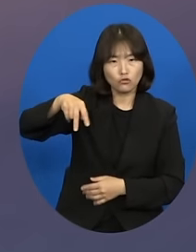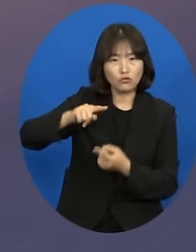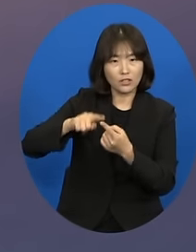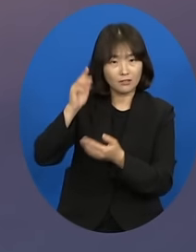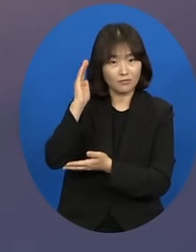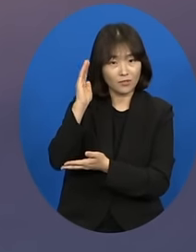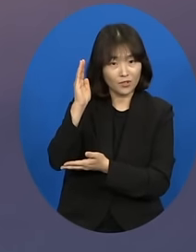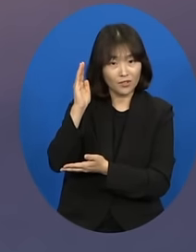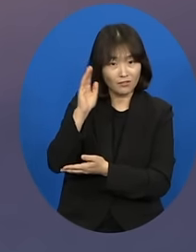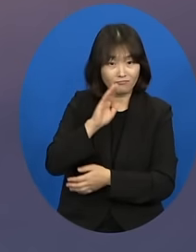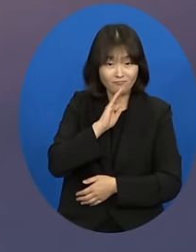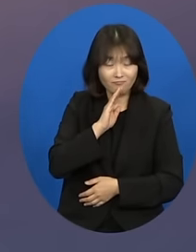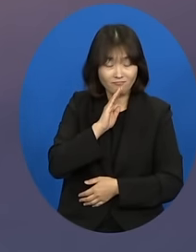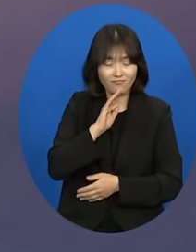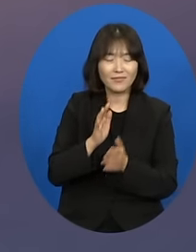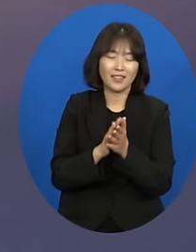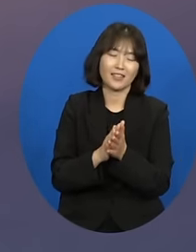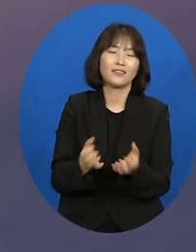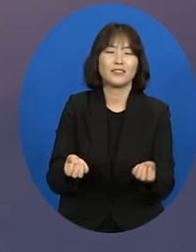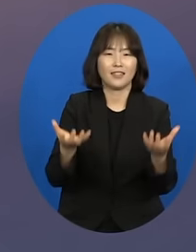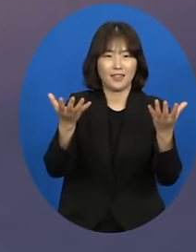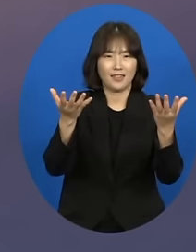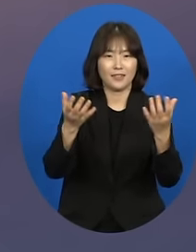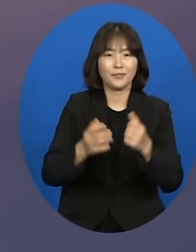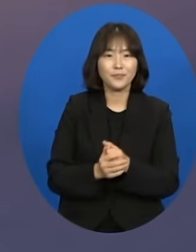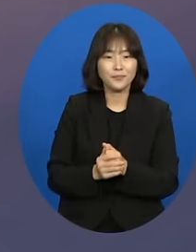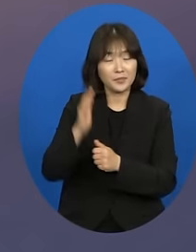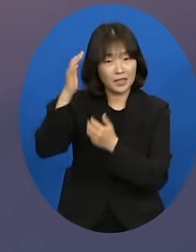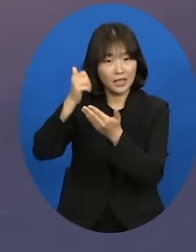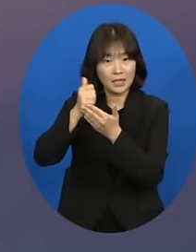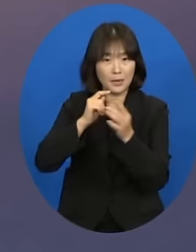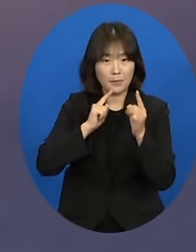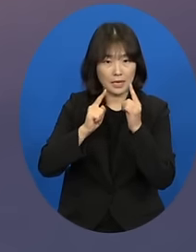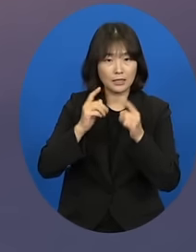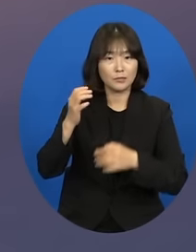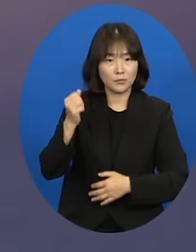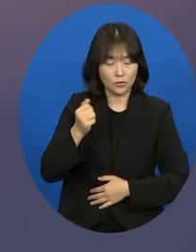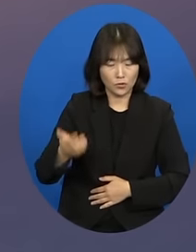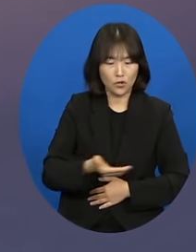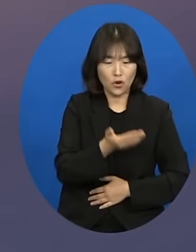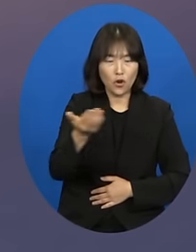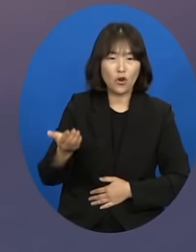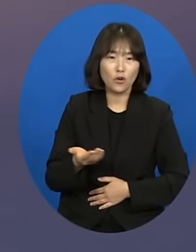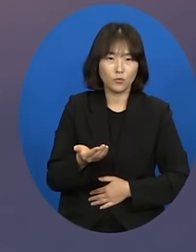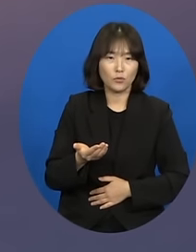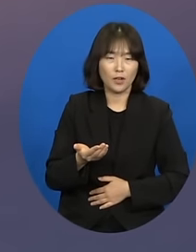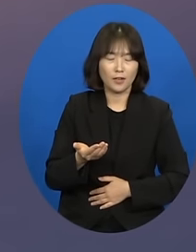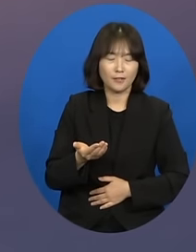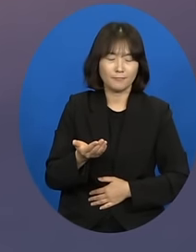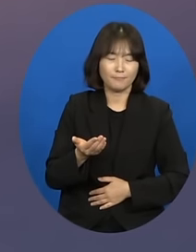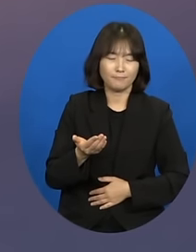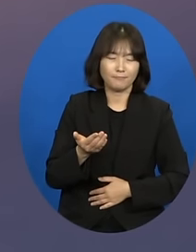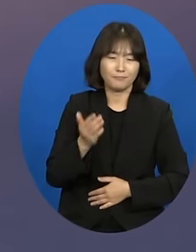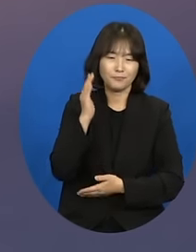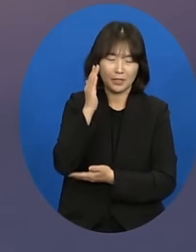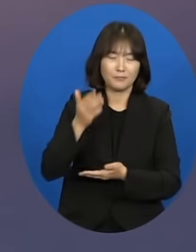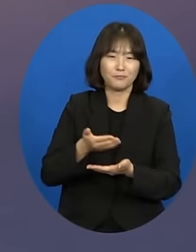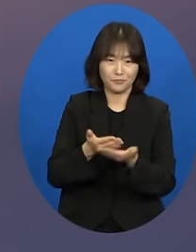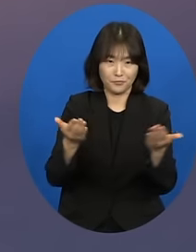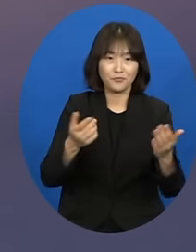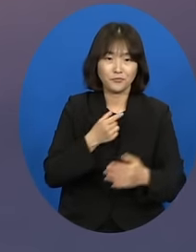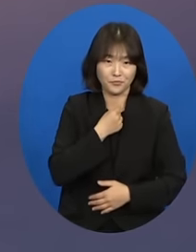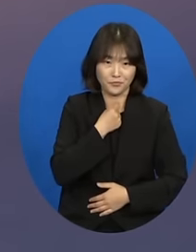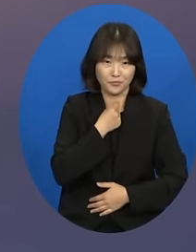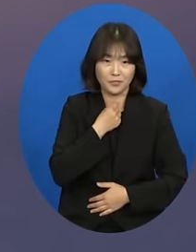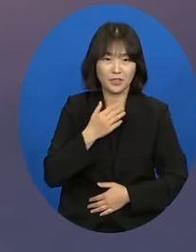할렐루야. 네, 일단은 하나님의 말씀으로 여러분과 나누겠습니다. 저는 100% 하나님의